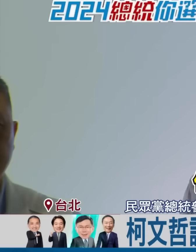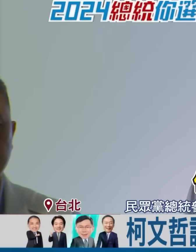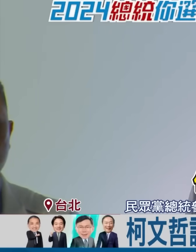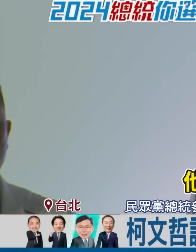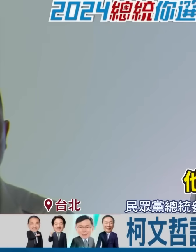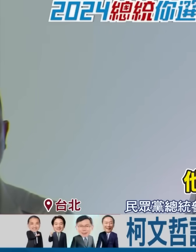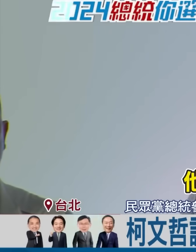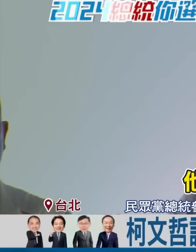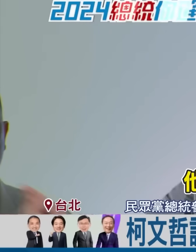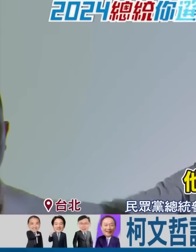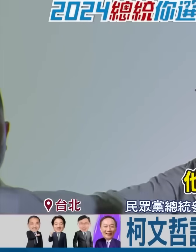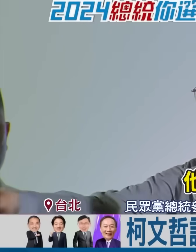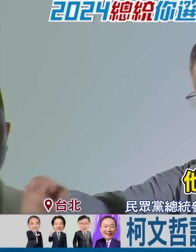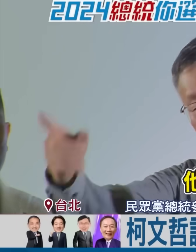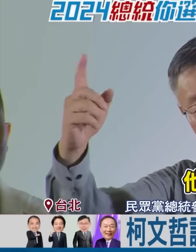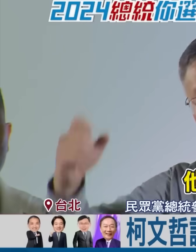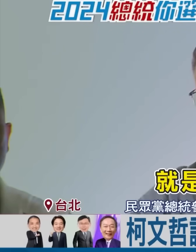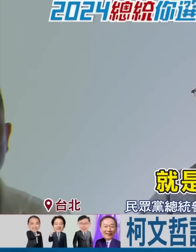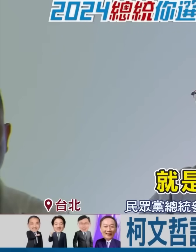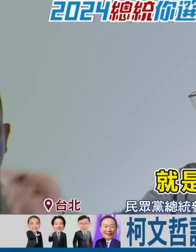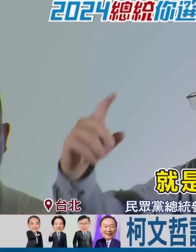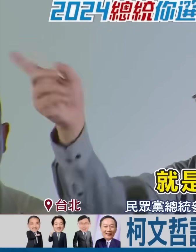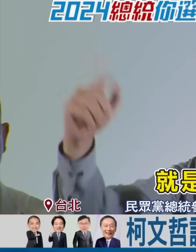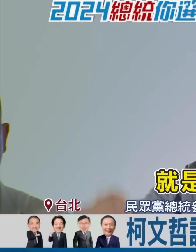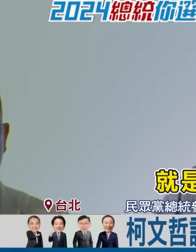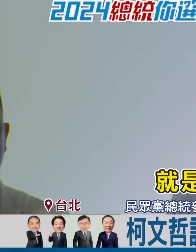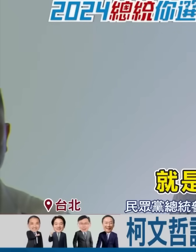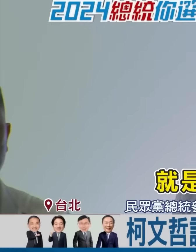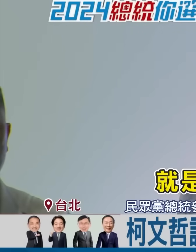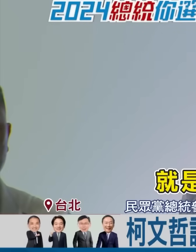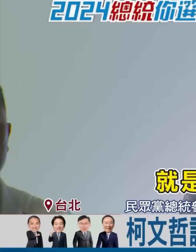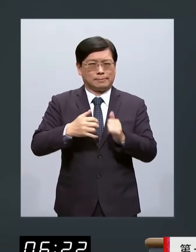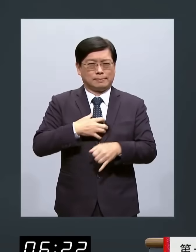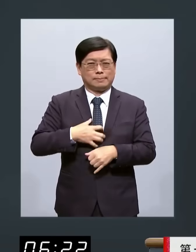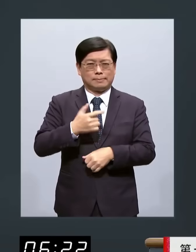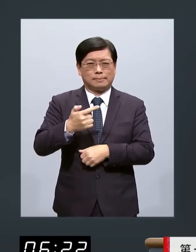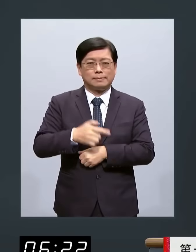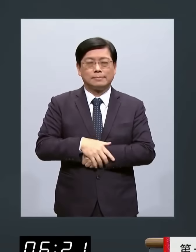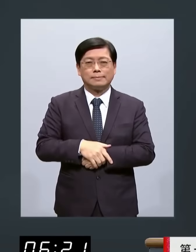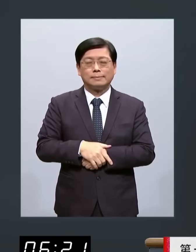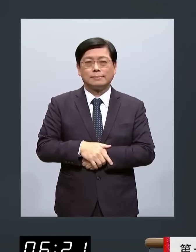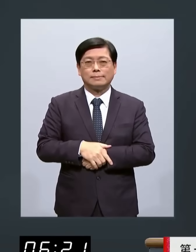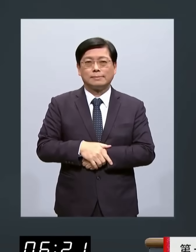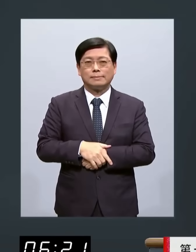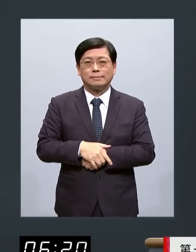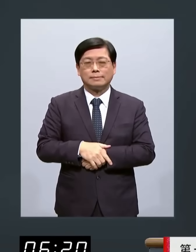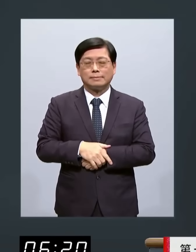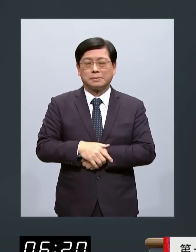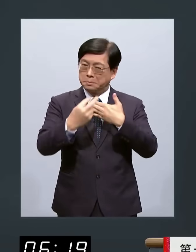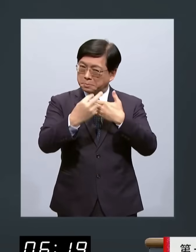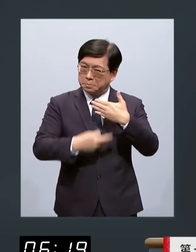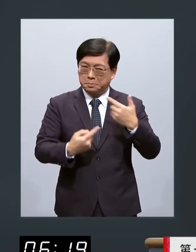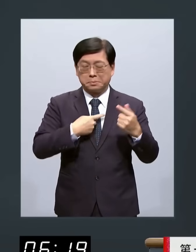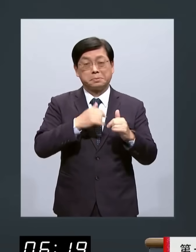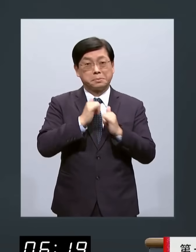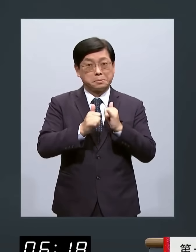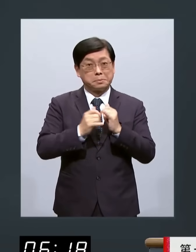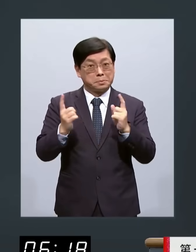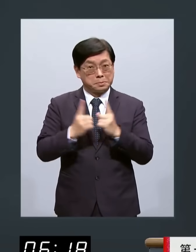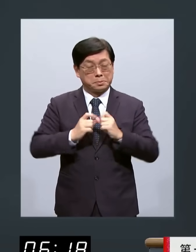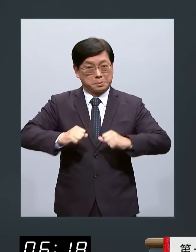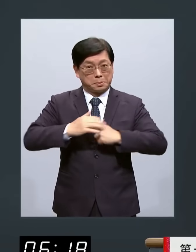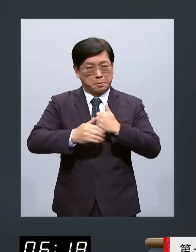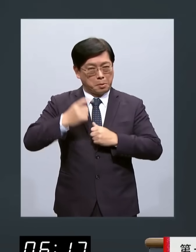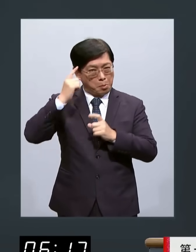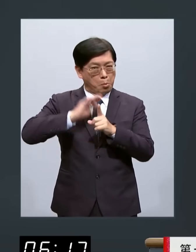他，他十年后、二十年后就是那些杀强奸犯、杀人犯。 你们还说我歧视弱势？难道你们为了